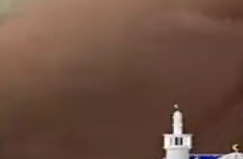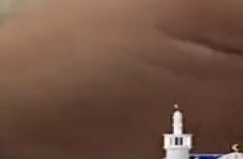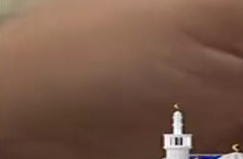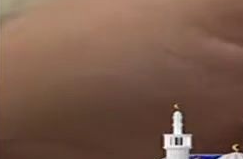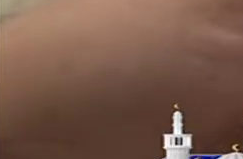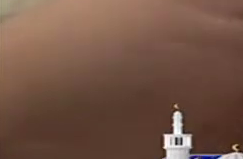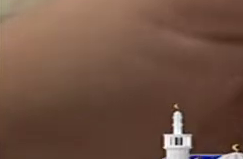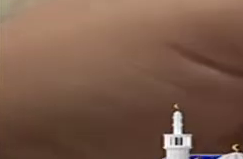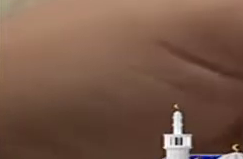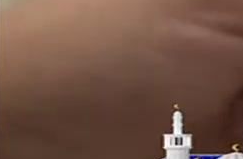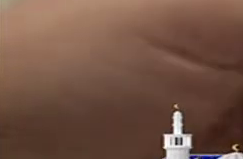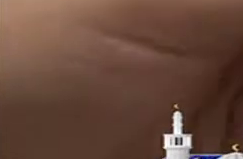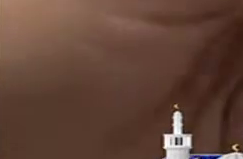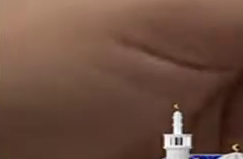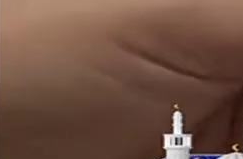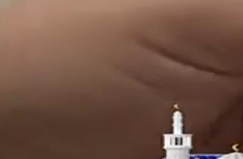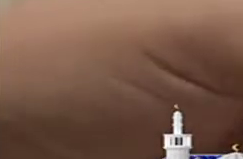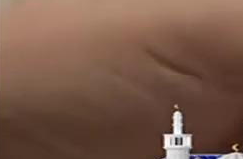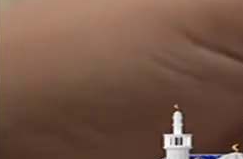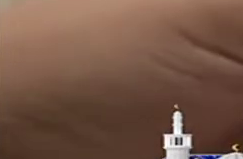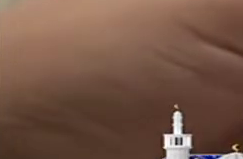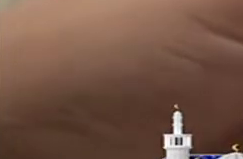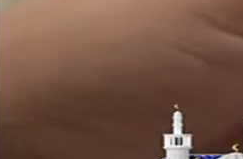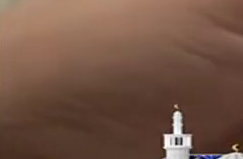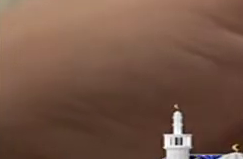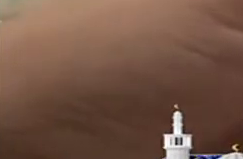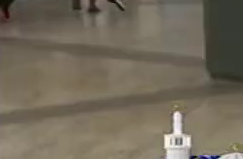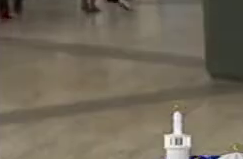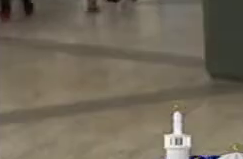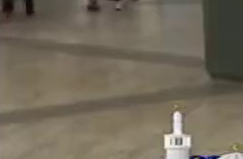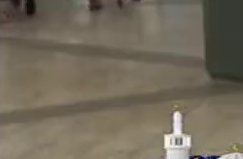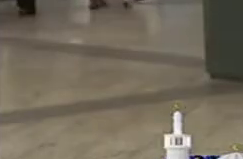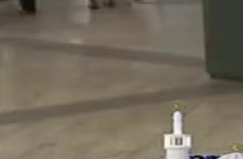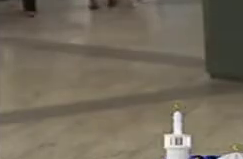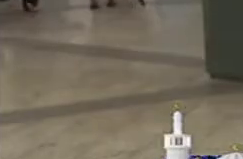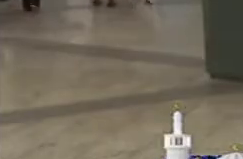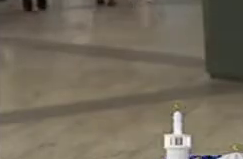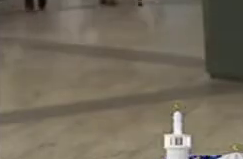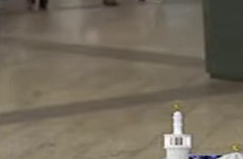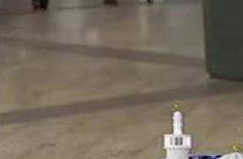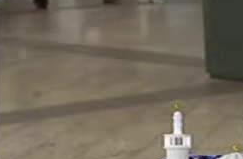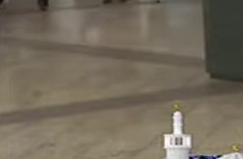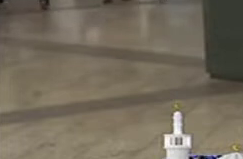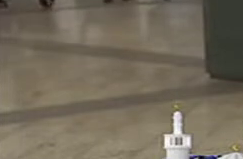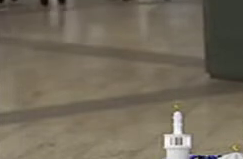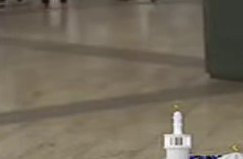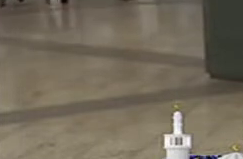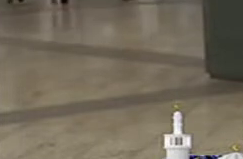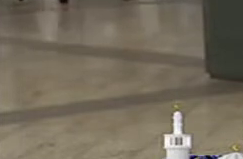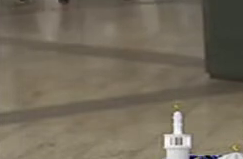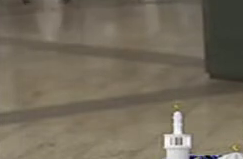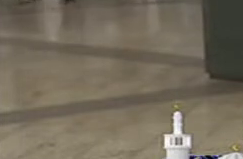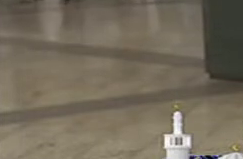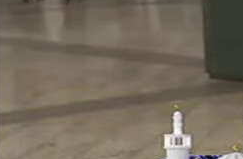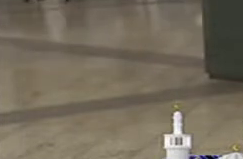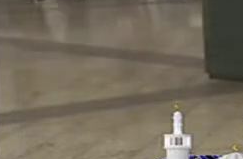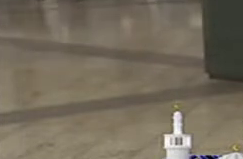وتحجيمها قبل انتشارها في المجتمع. الإشاعات فعلا هي مرض، انتشار مش